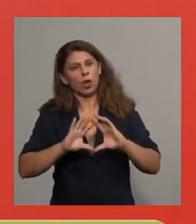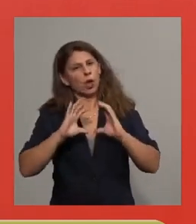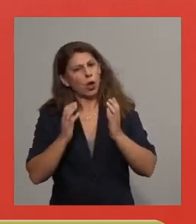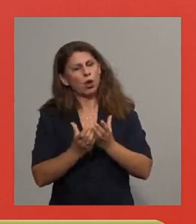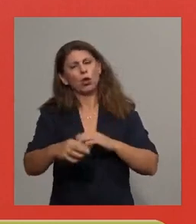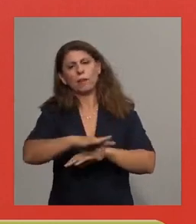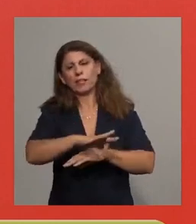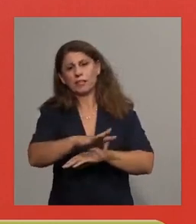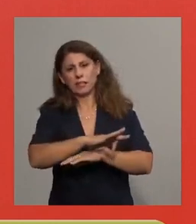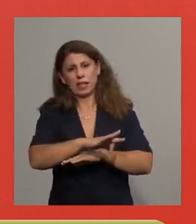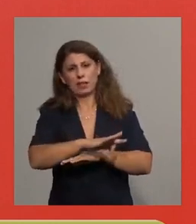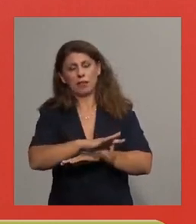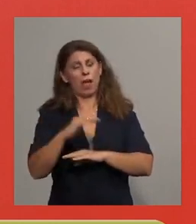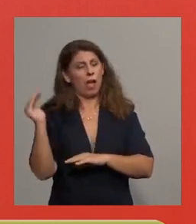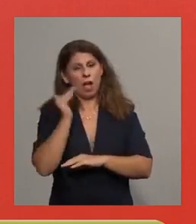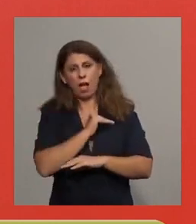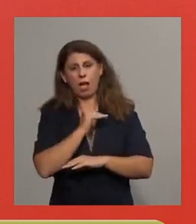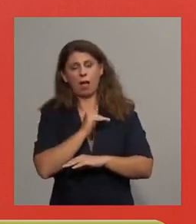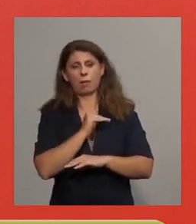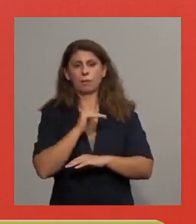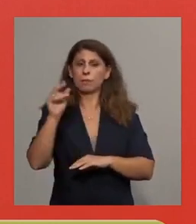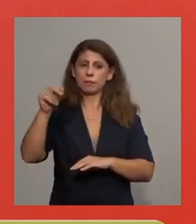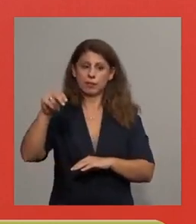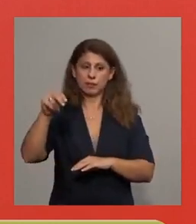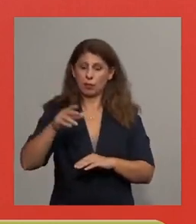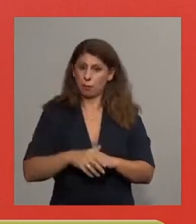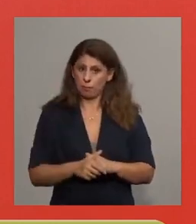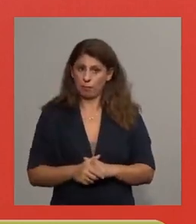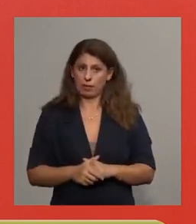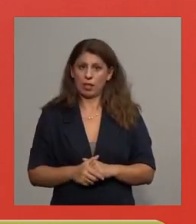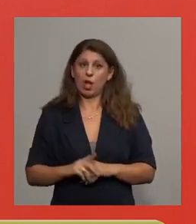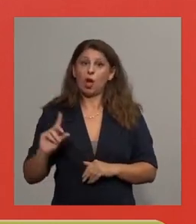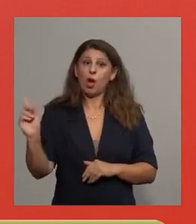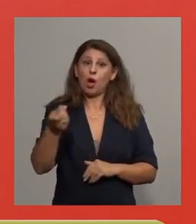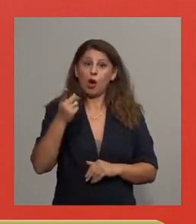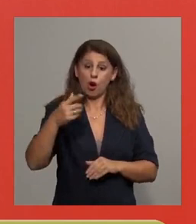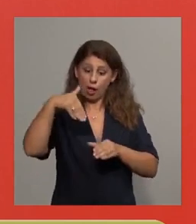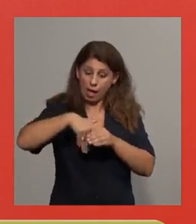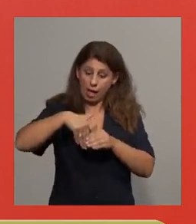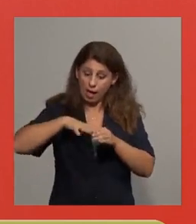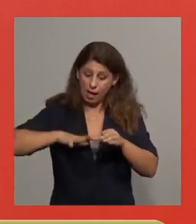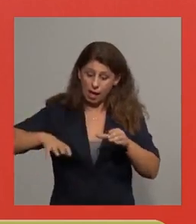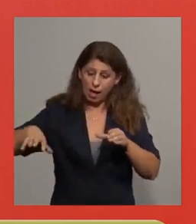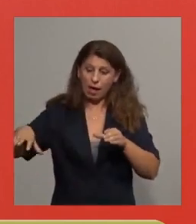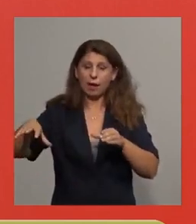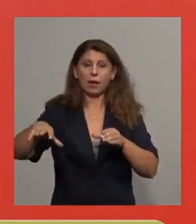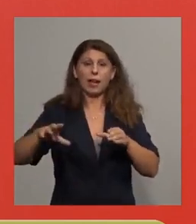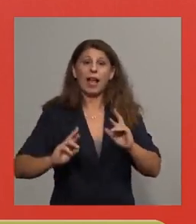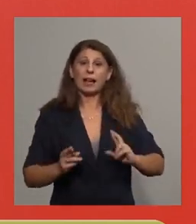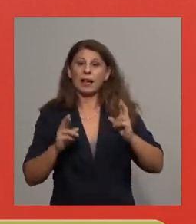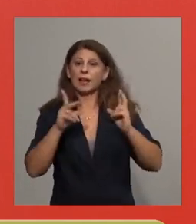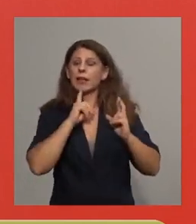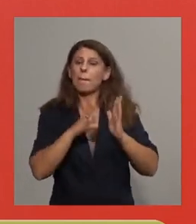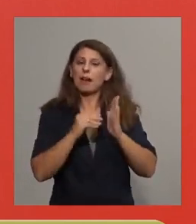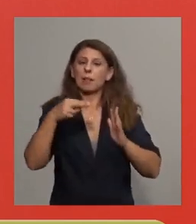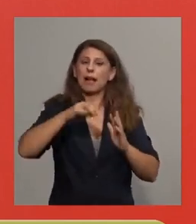ολοκληρωμένο σχέδιο άμεσης αξιοποίησης όλων των εγχώριων πηγών ενέργειας όπως